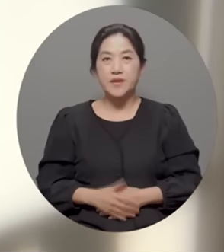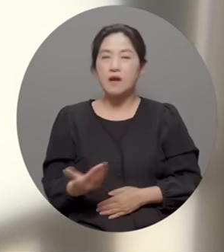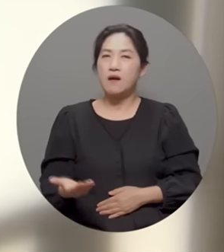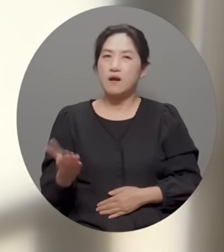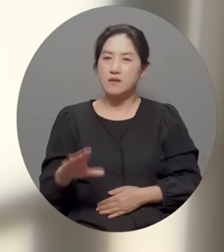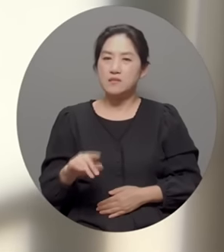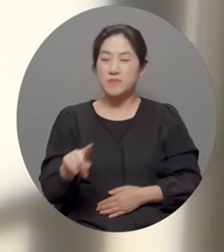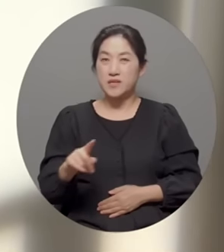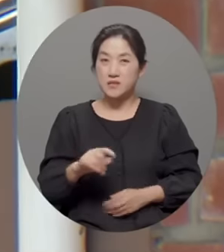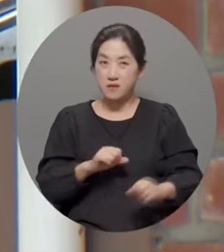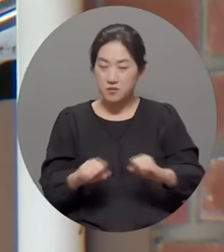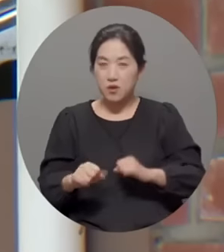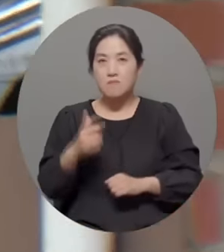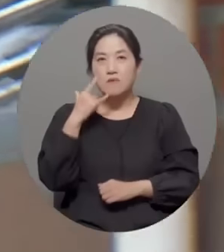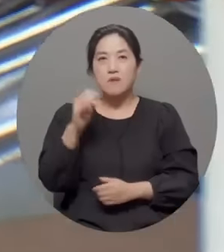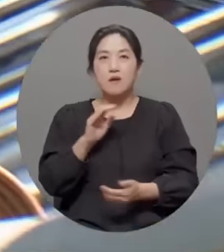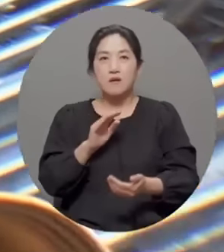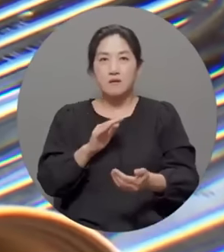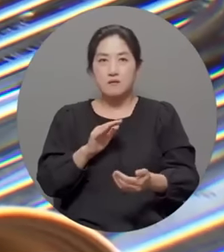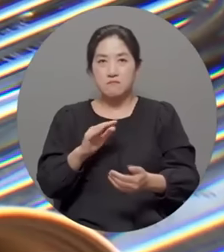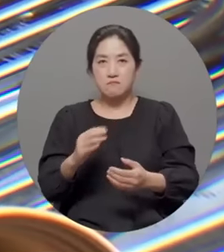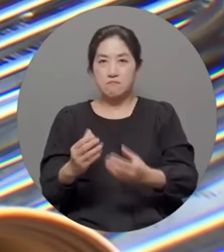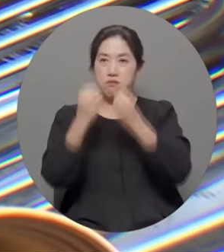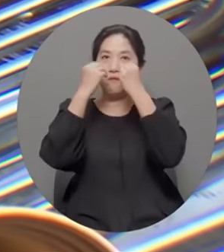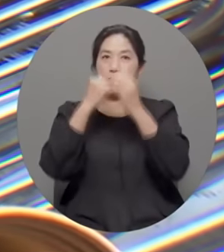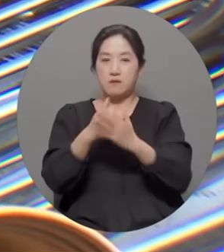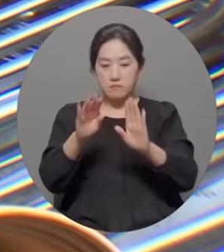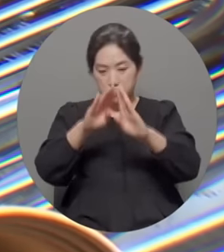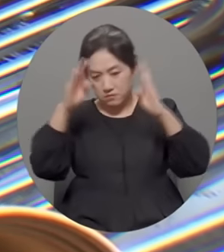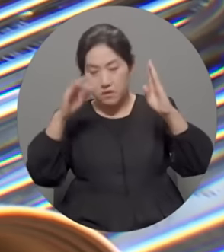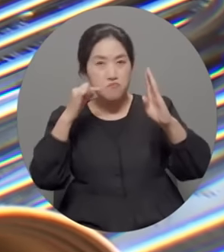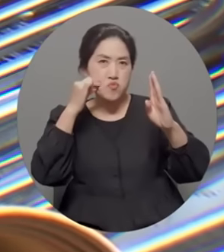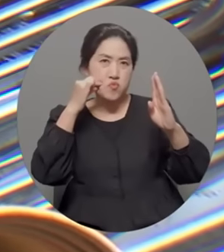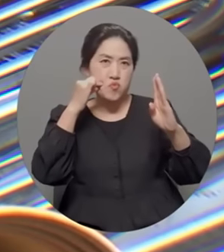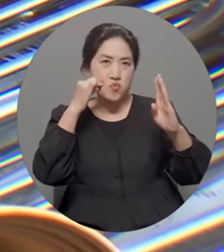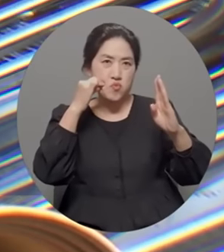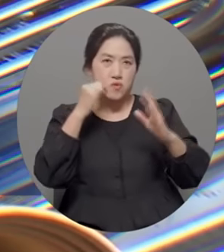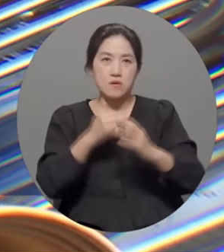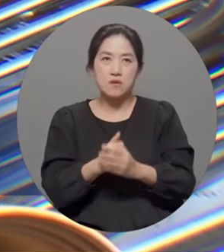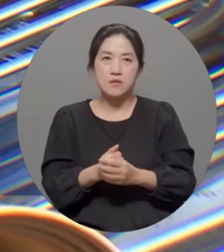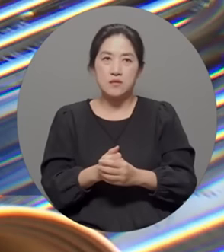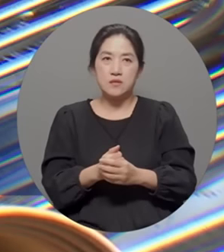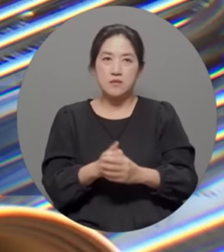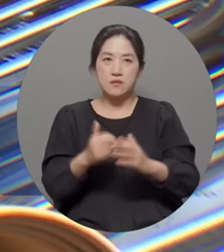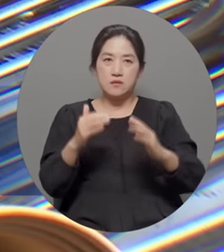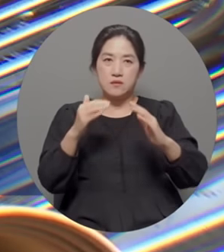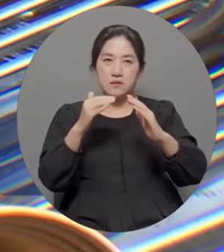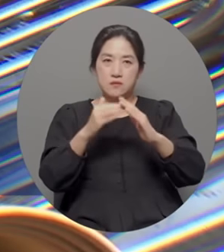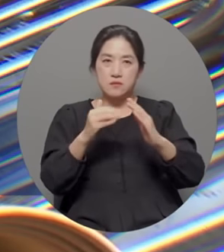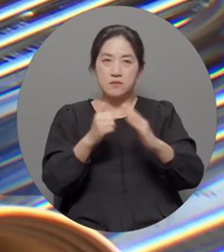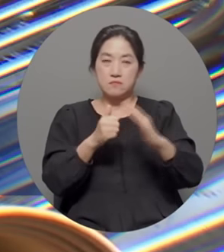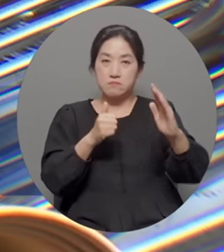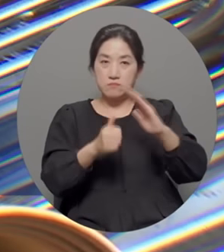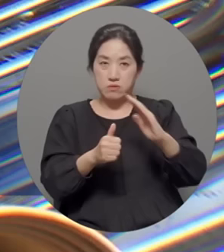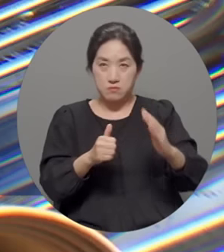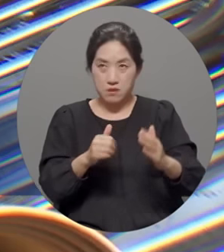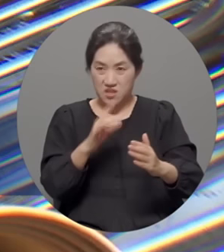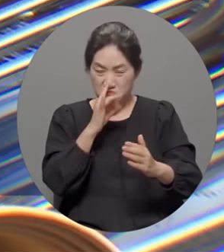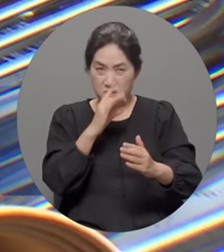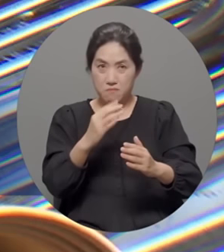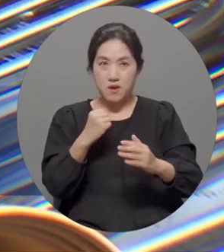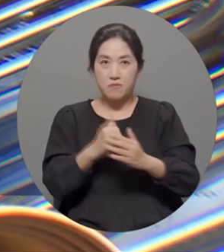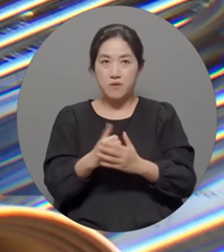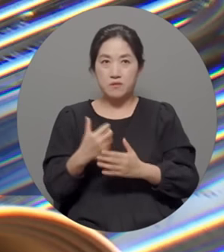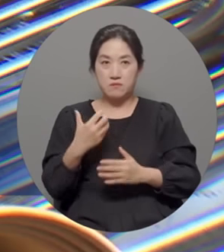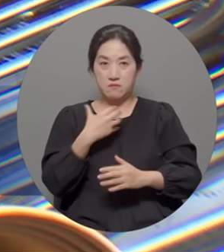하지만 이마저도 부모가 거절하면 집안은 둘러보지 못했습니다. 집에 들어오기 싫어한다 그러면 동 담당자가 강제적으로